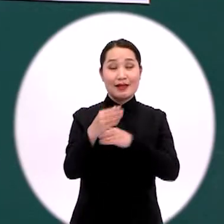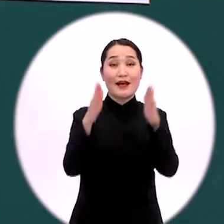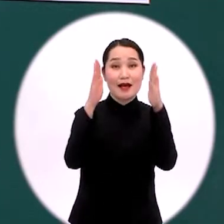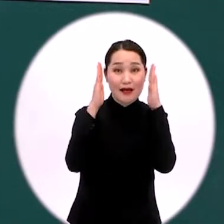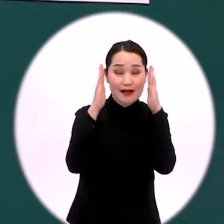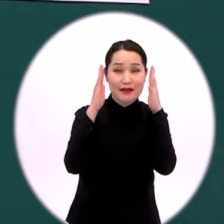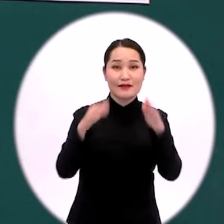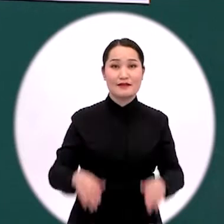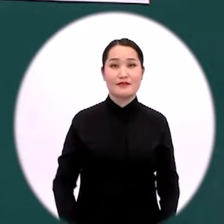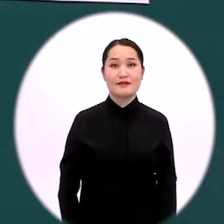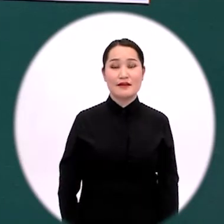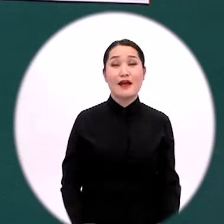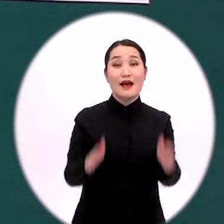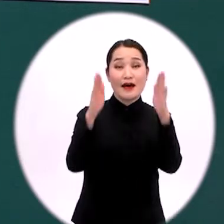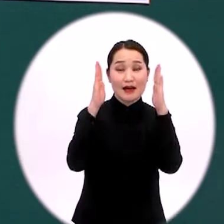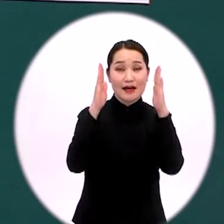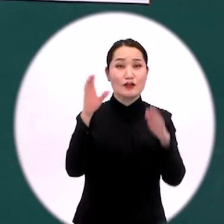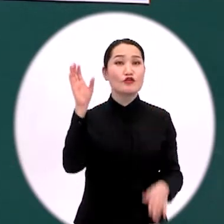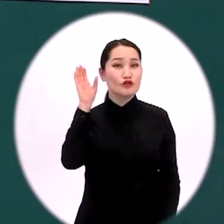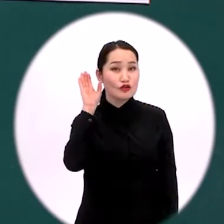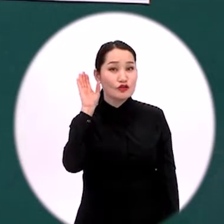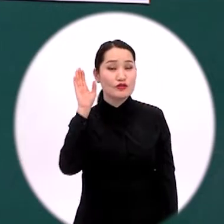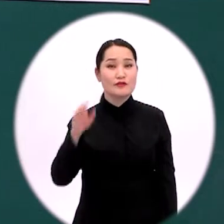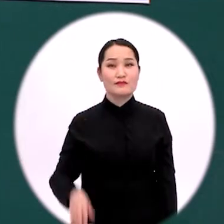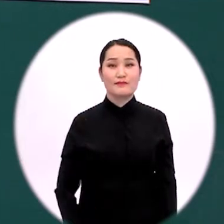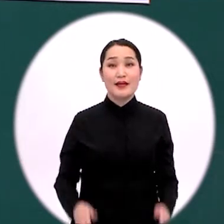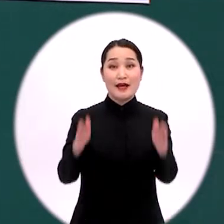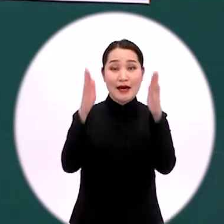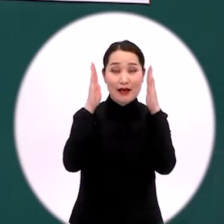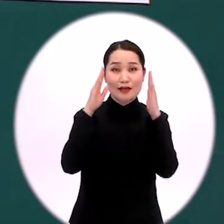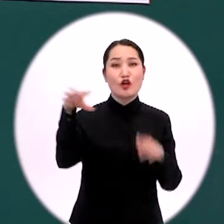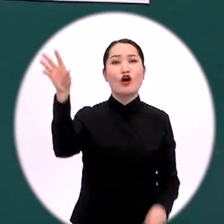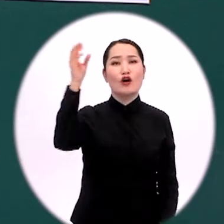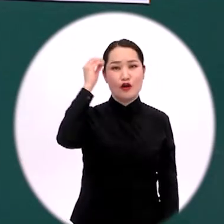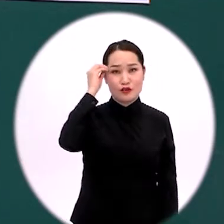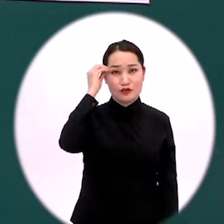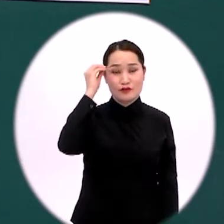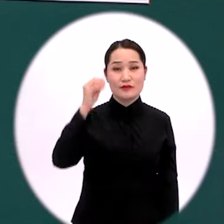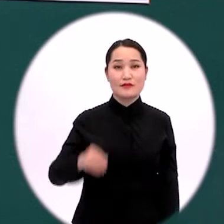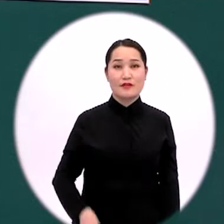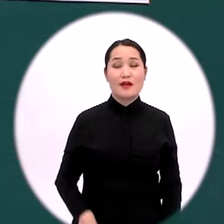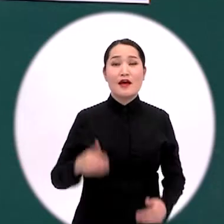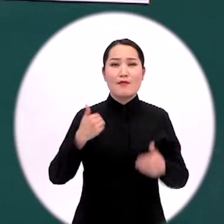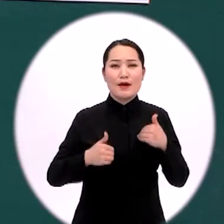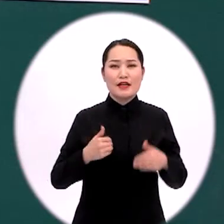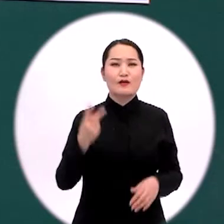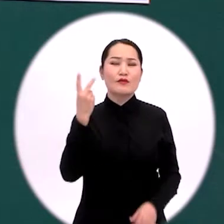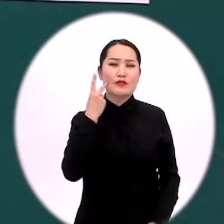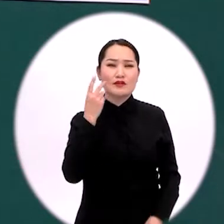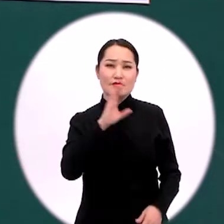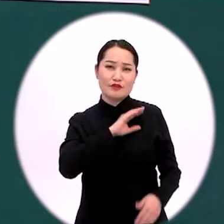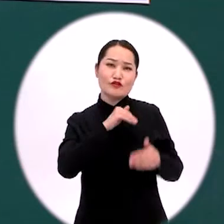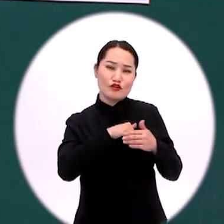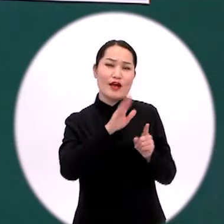сайн анхаарах, анхааралтай сонсож, анхаарч ойлгох, багшийгаа үргэлж сэтгэл